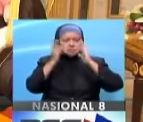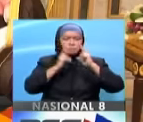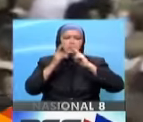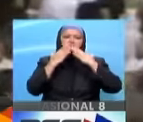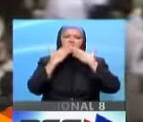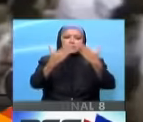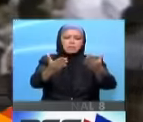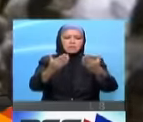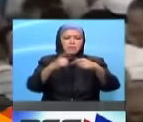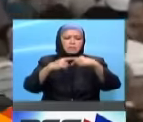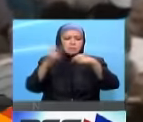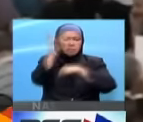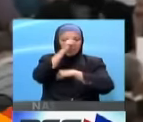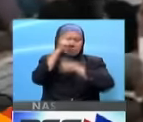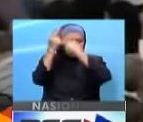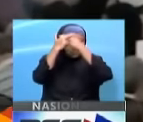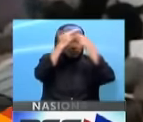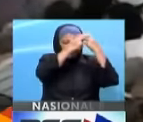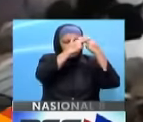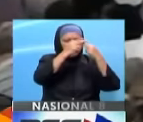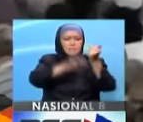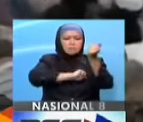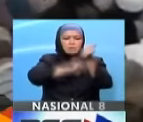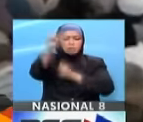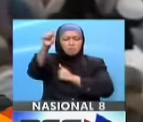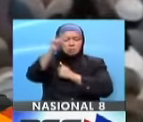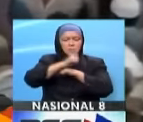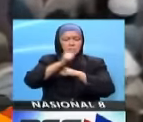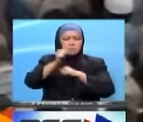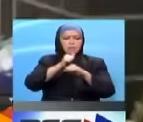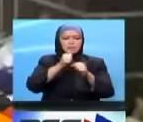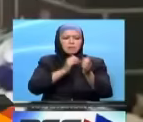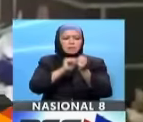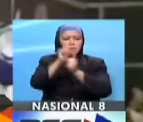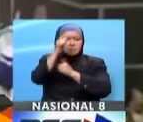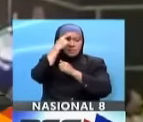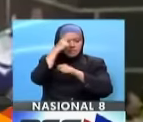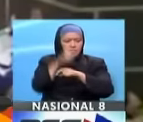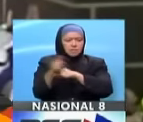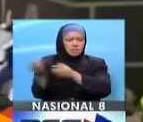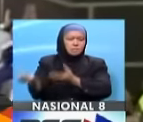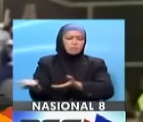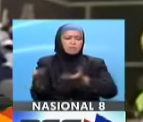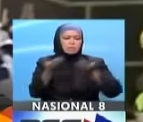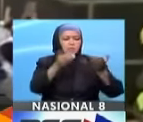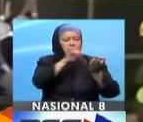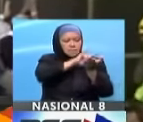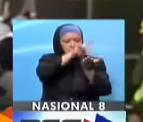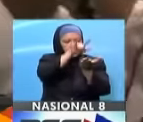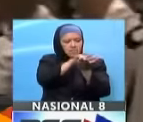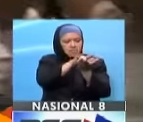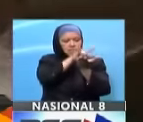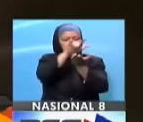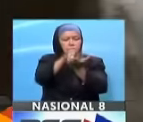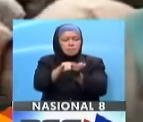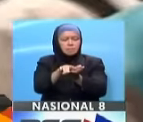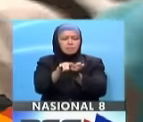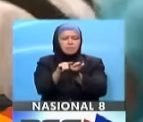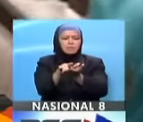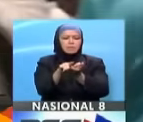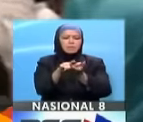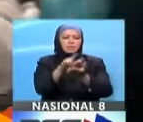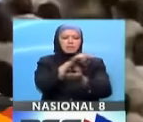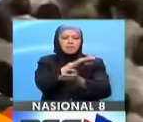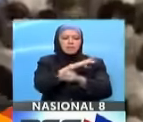Arab Saudi yang meluluskan hak pendaratan tambahan di Arab Saudi untuk pesawat yang membawa jemaah haji Malaysia. Ucapan itu juga